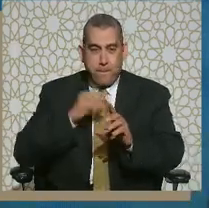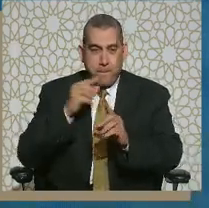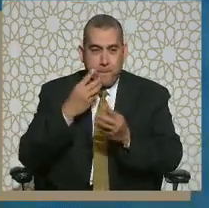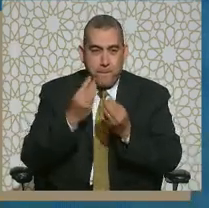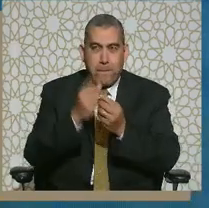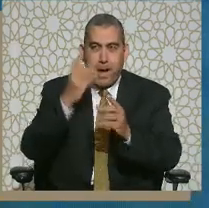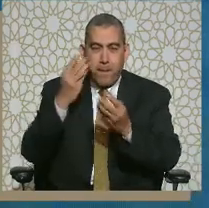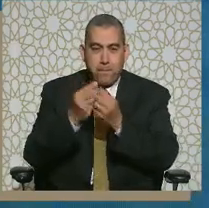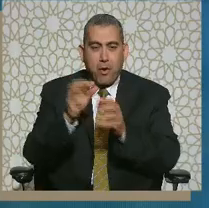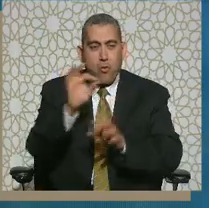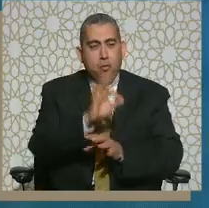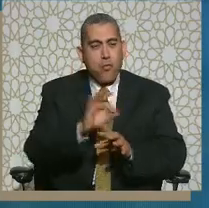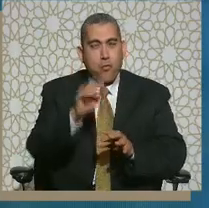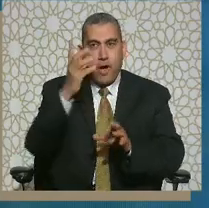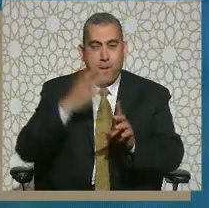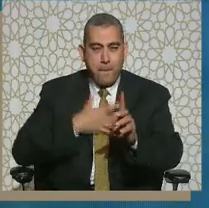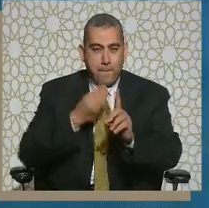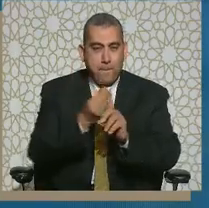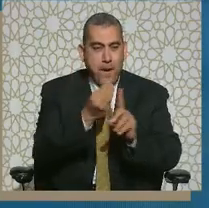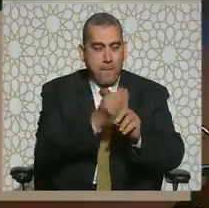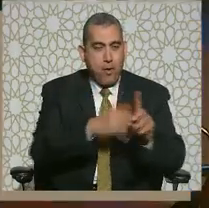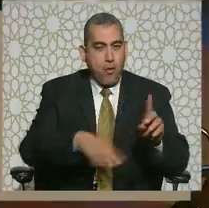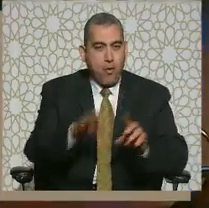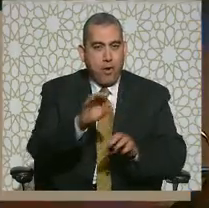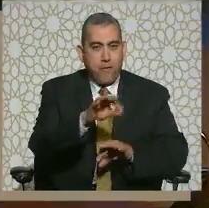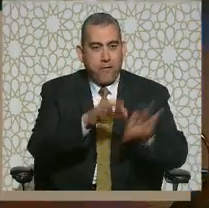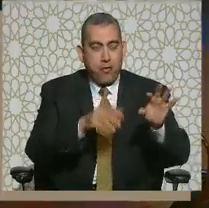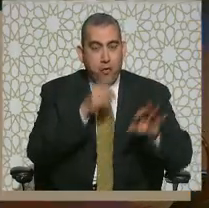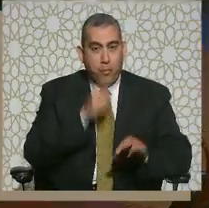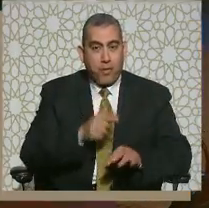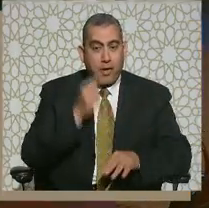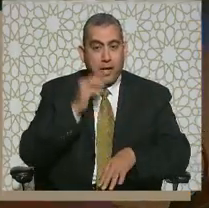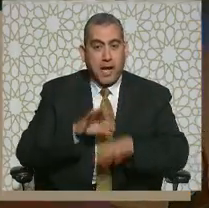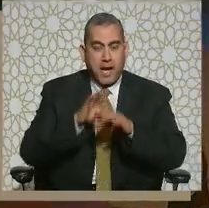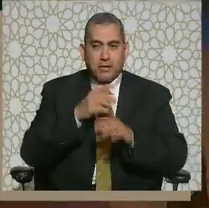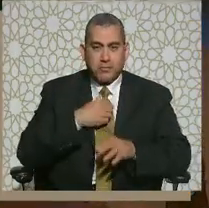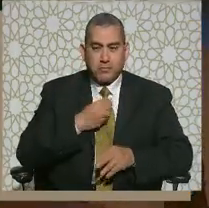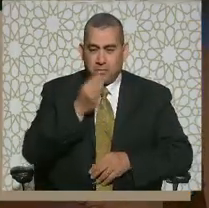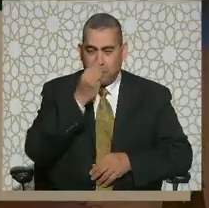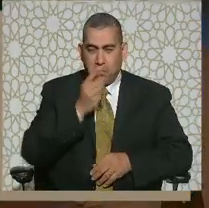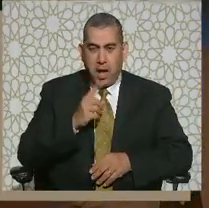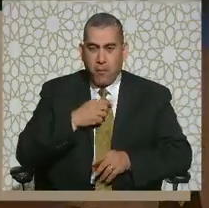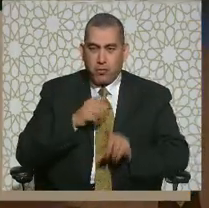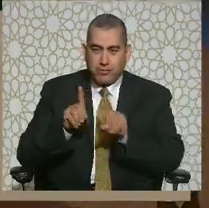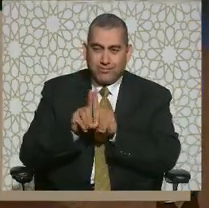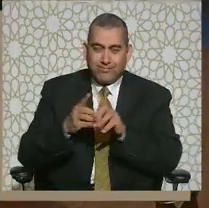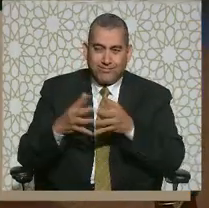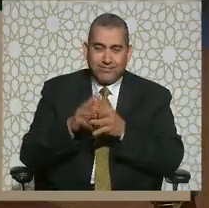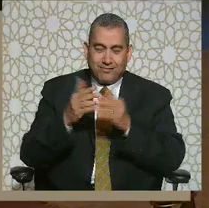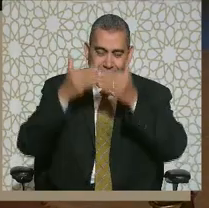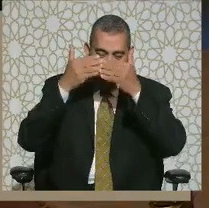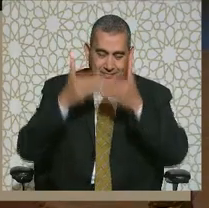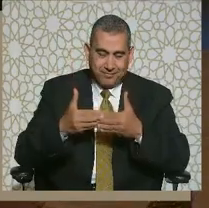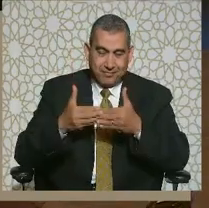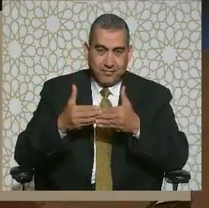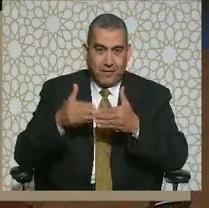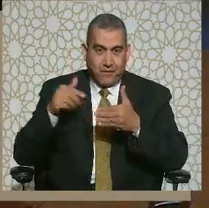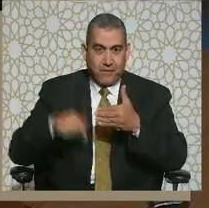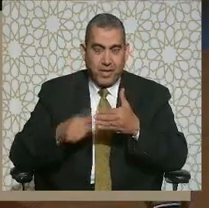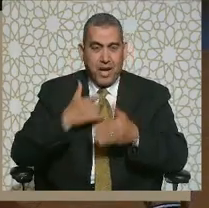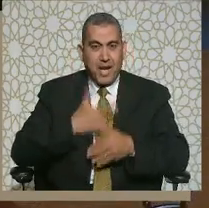موجود نوره وتجليه في كل الناس بس في ناس ما بيقدروش يعيشوا سلام الانث عشان الحجب اللي بتحجب